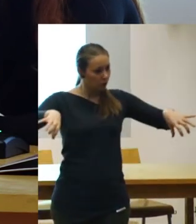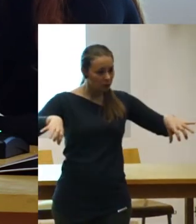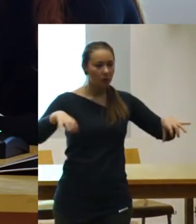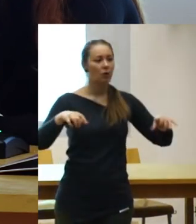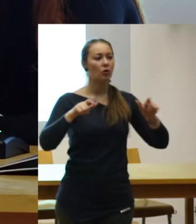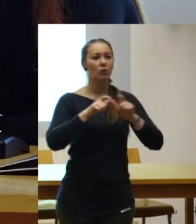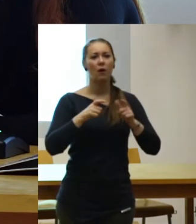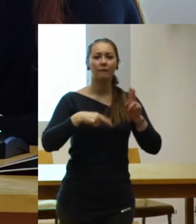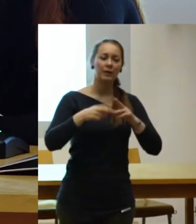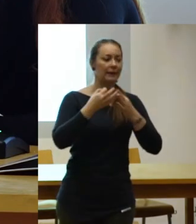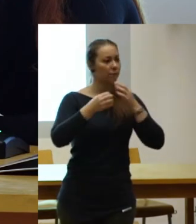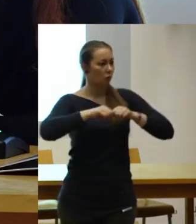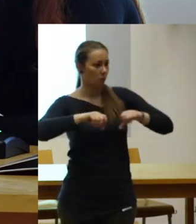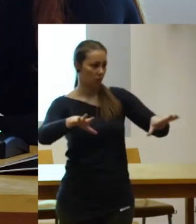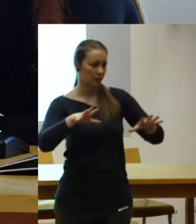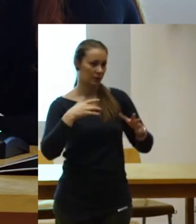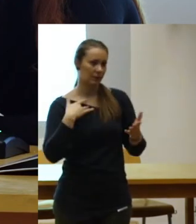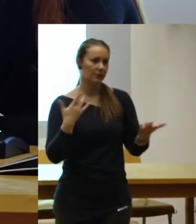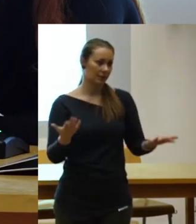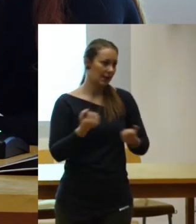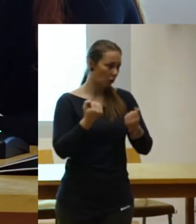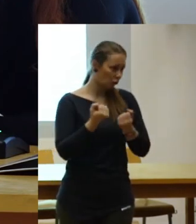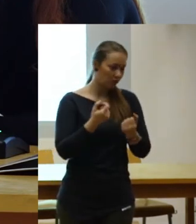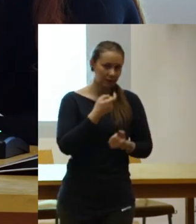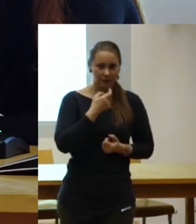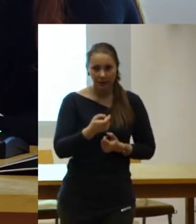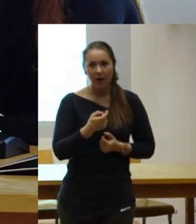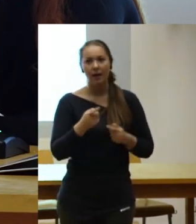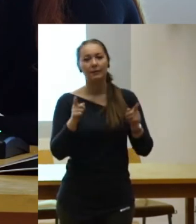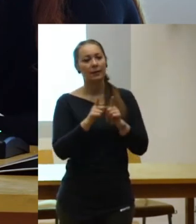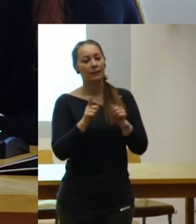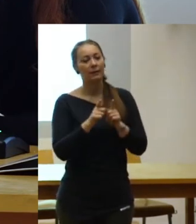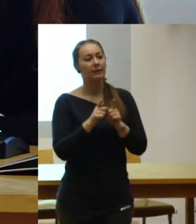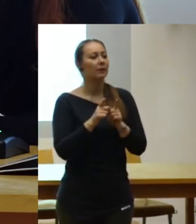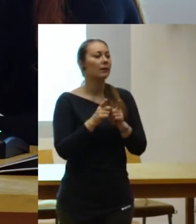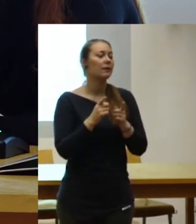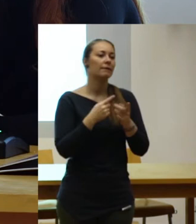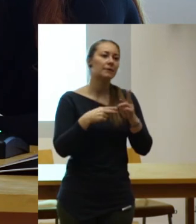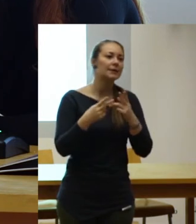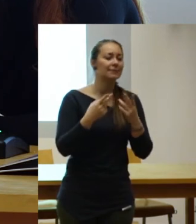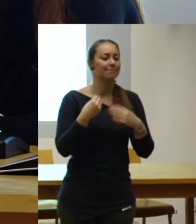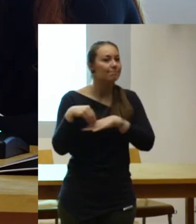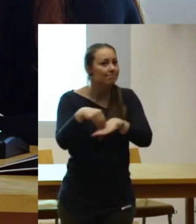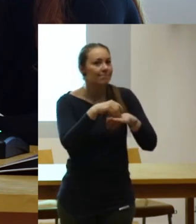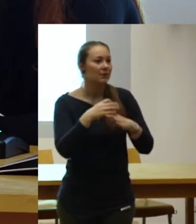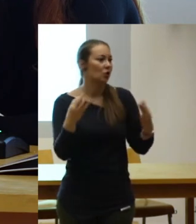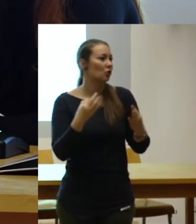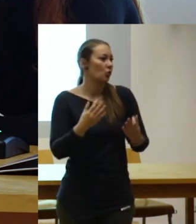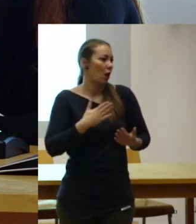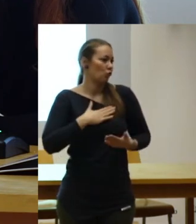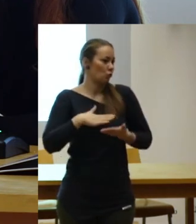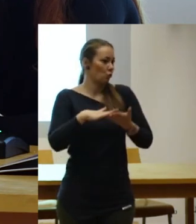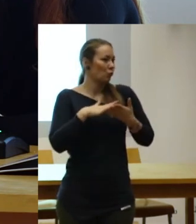v podstatě rozšiřovat tu působnost a ty možnosti, které naše společnost otevírá.